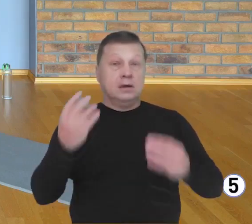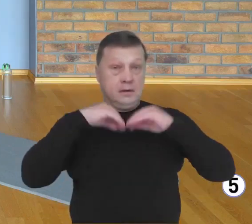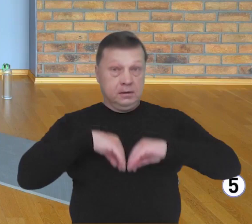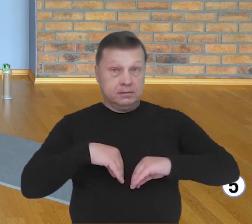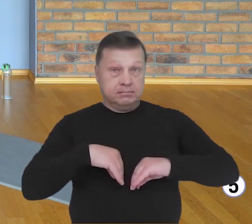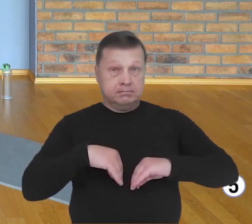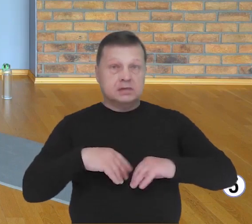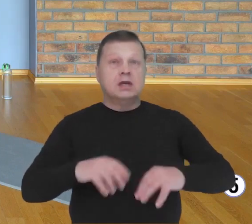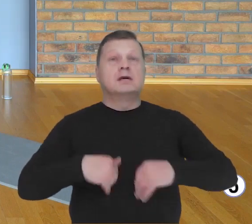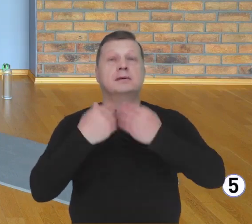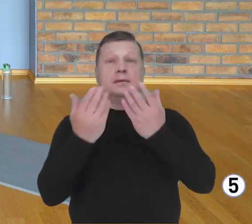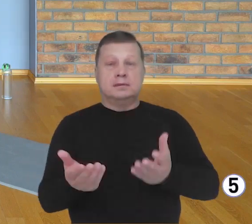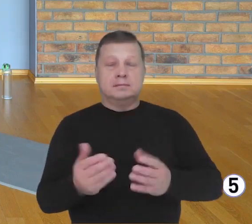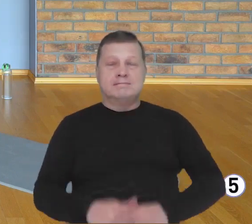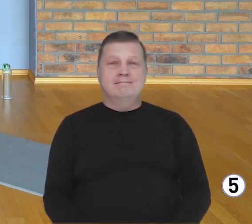Świetnie. Dech.